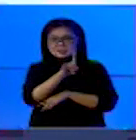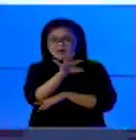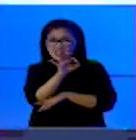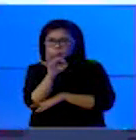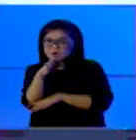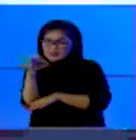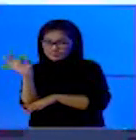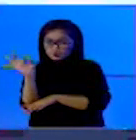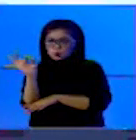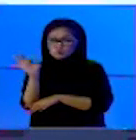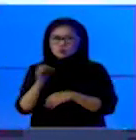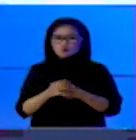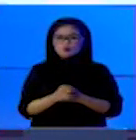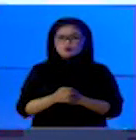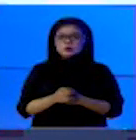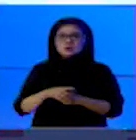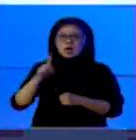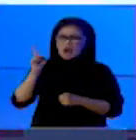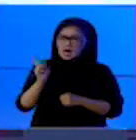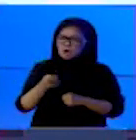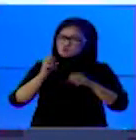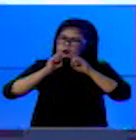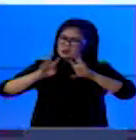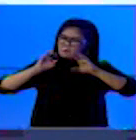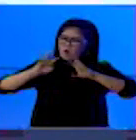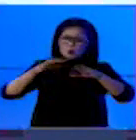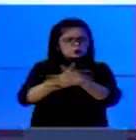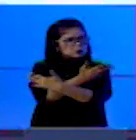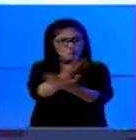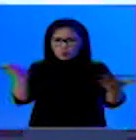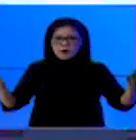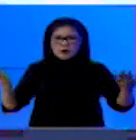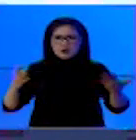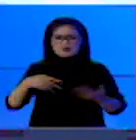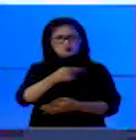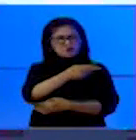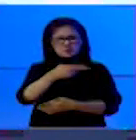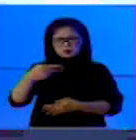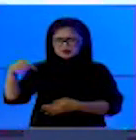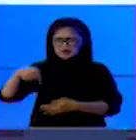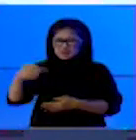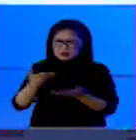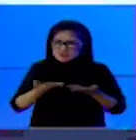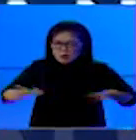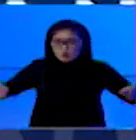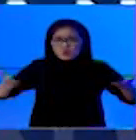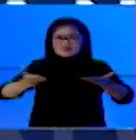ini mengingatkan semua pihak bahwa Indonesia masih dalam kondisi